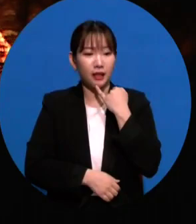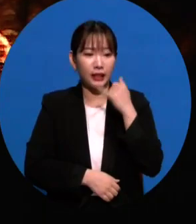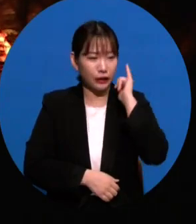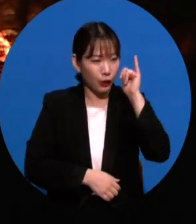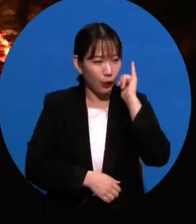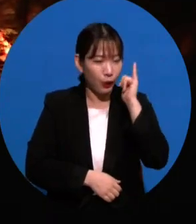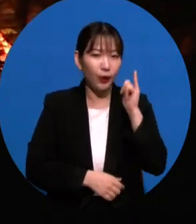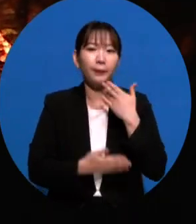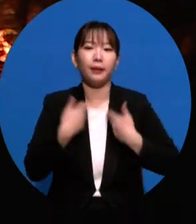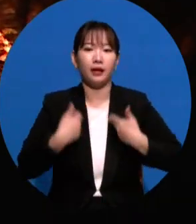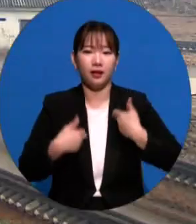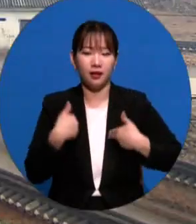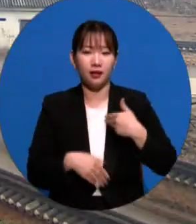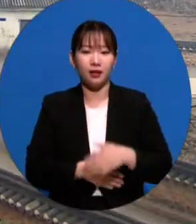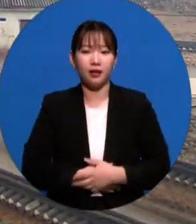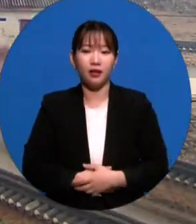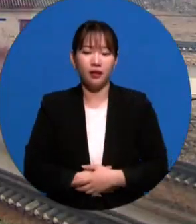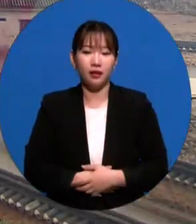전하기에 바빴습니다.